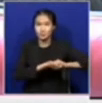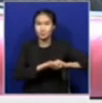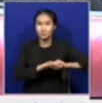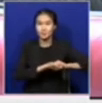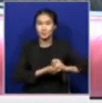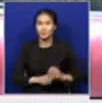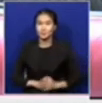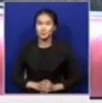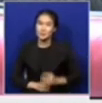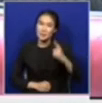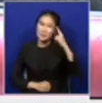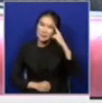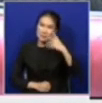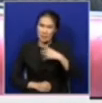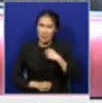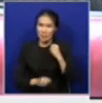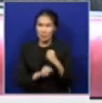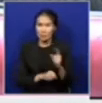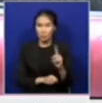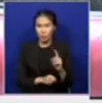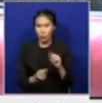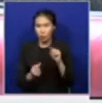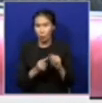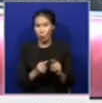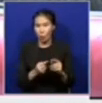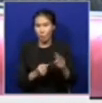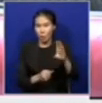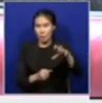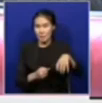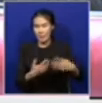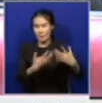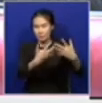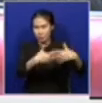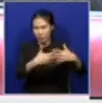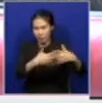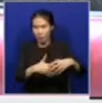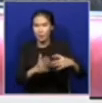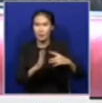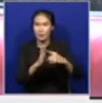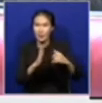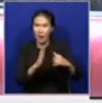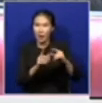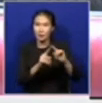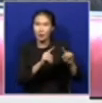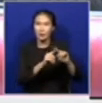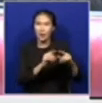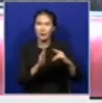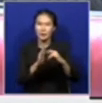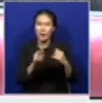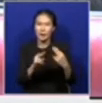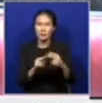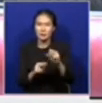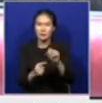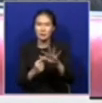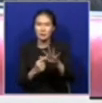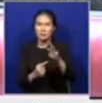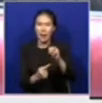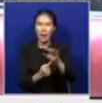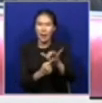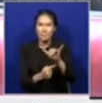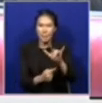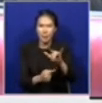จะทำให้อุตสาหกรรมยาหรือยาสามัญหรือยาโลเคอลเม